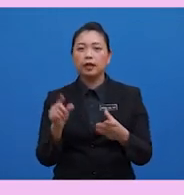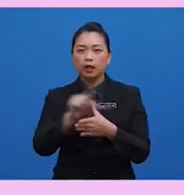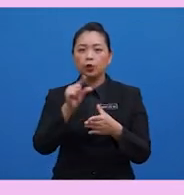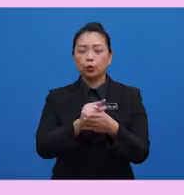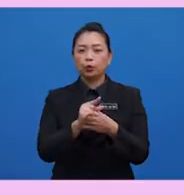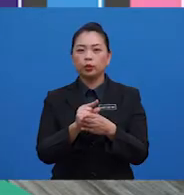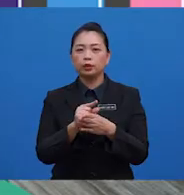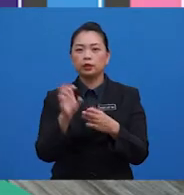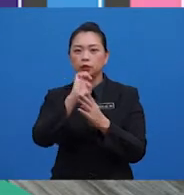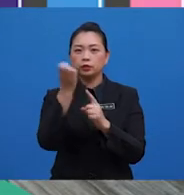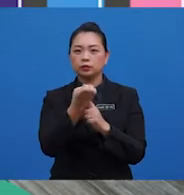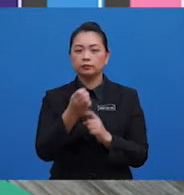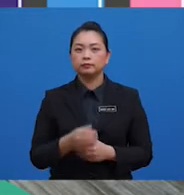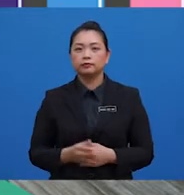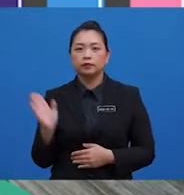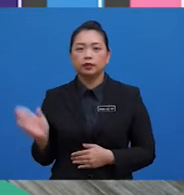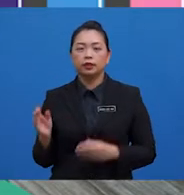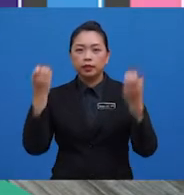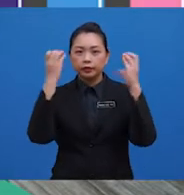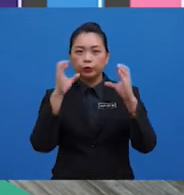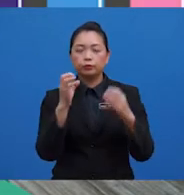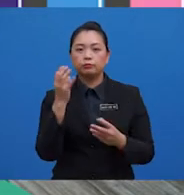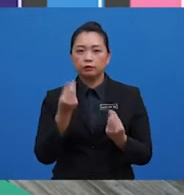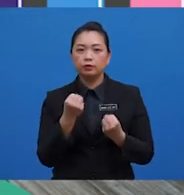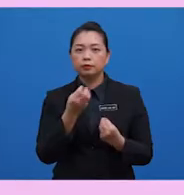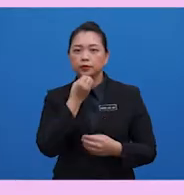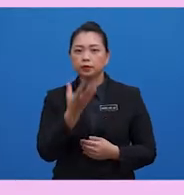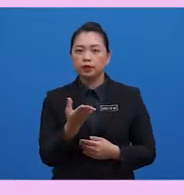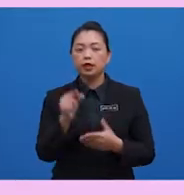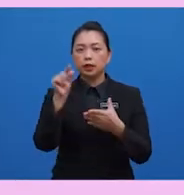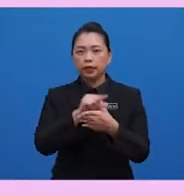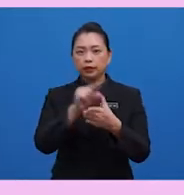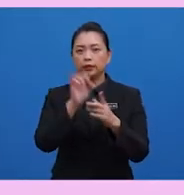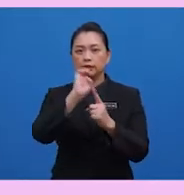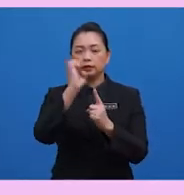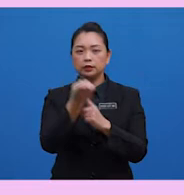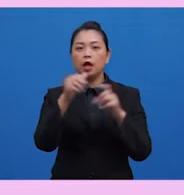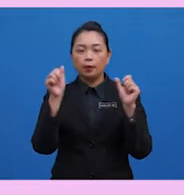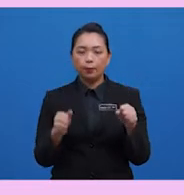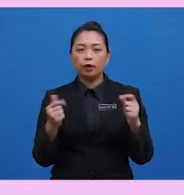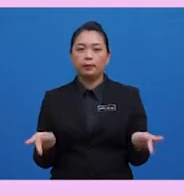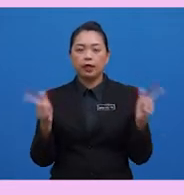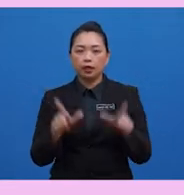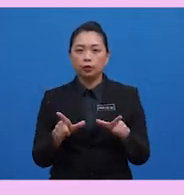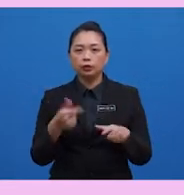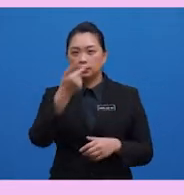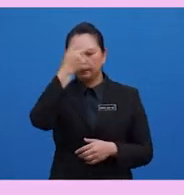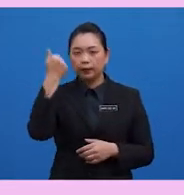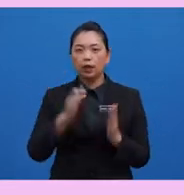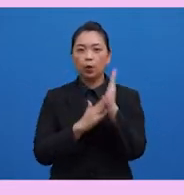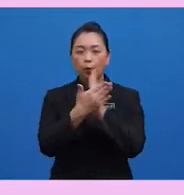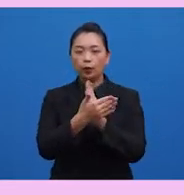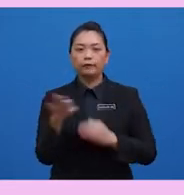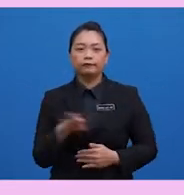daratan. Di sini, dapat cikgu simpulkan bahawa gangguan ekosistem boleh berlaku